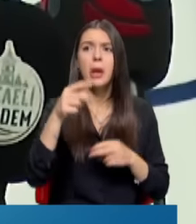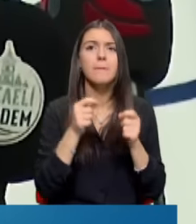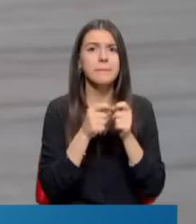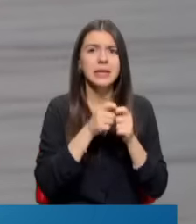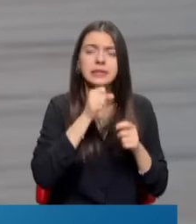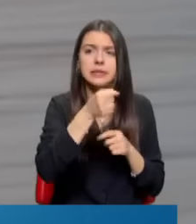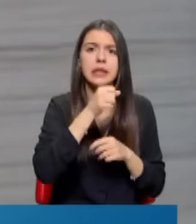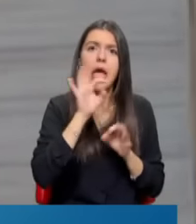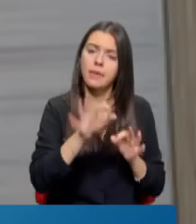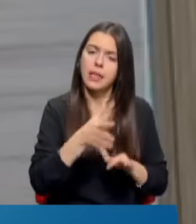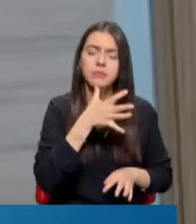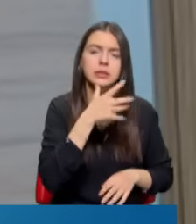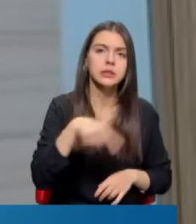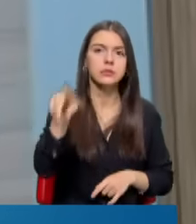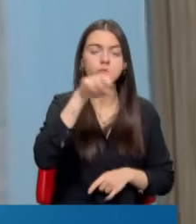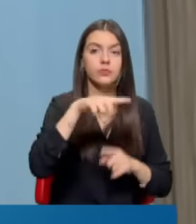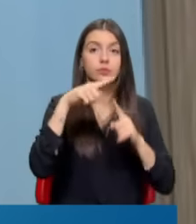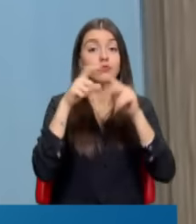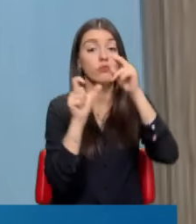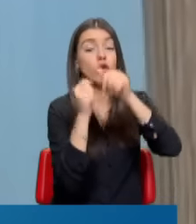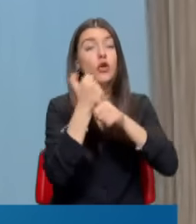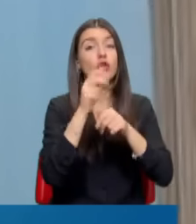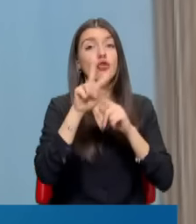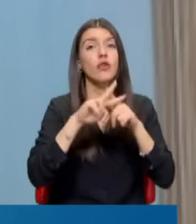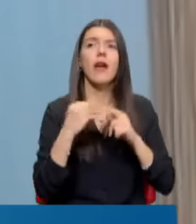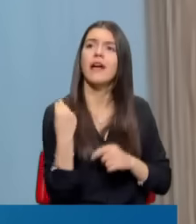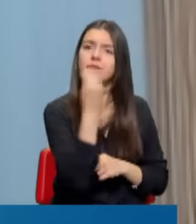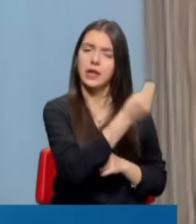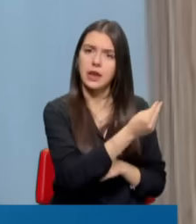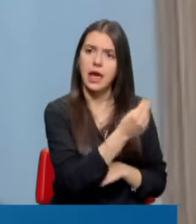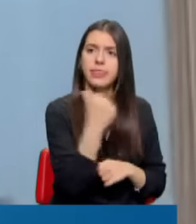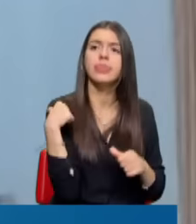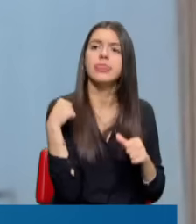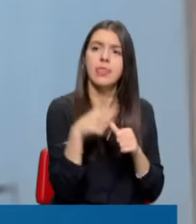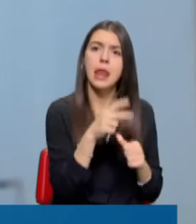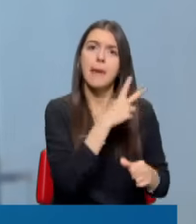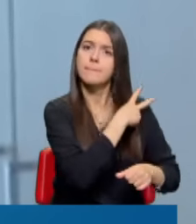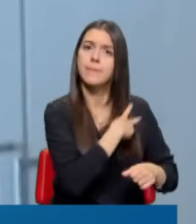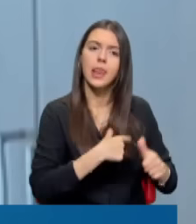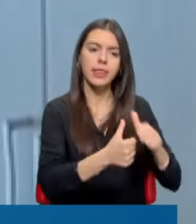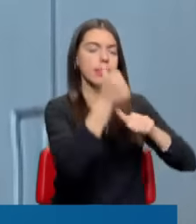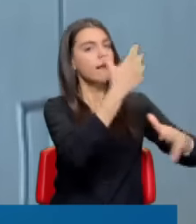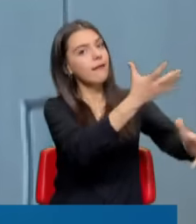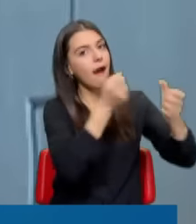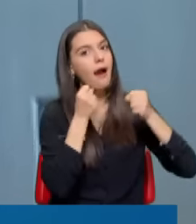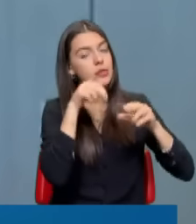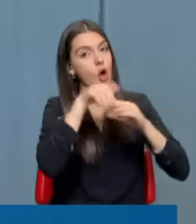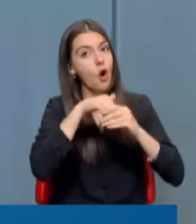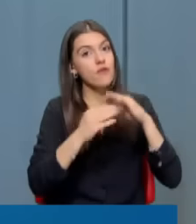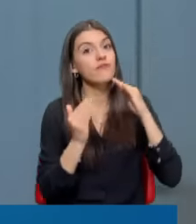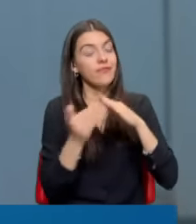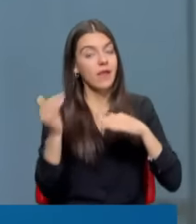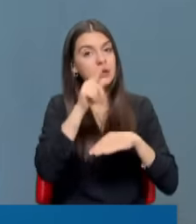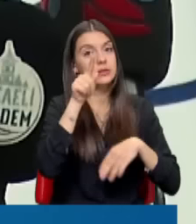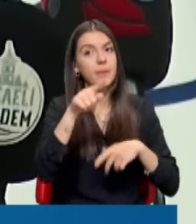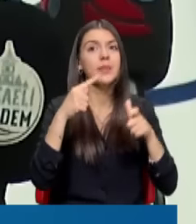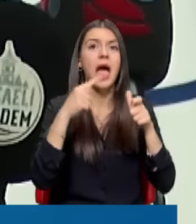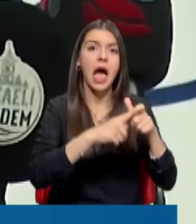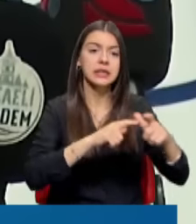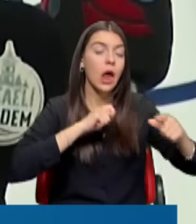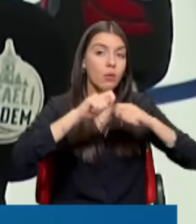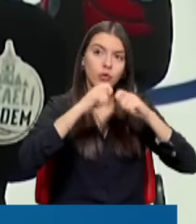oylatıyoruz diye. TÜGVA'ya tahsis edilen öğrenci yurdu oy çokluğuyla yeniden belediye himayesine geçti. Ensar'la olan protokol de iptal